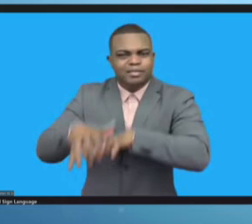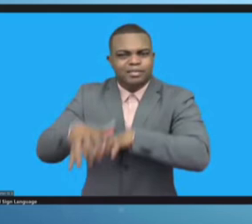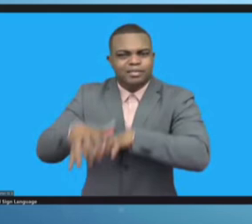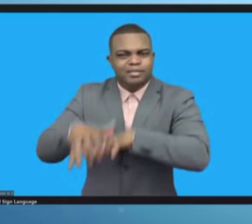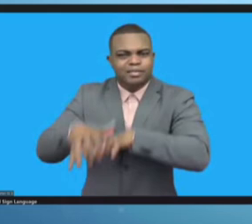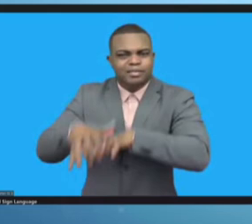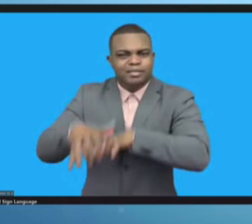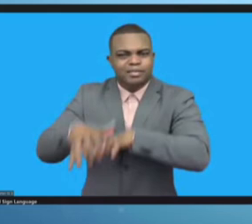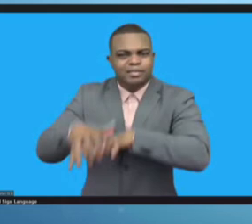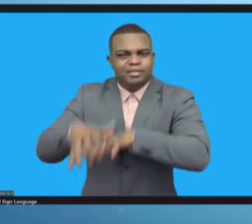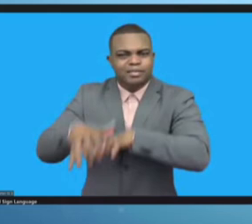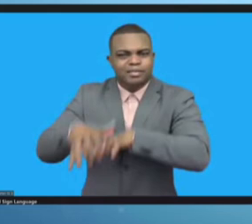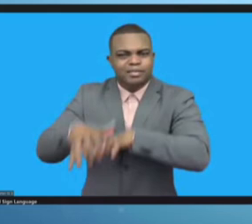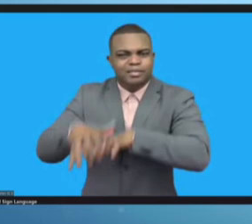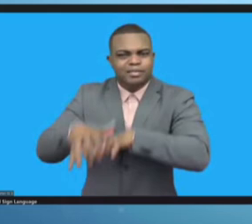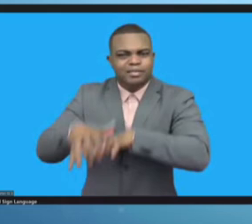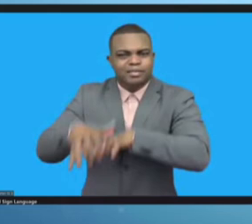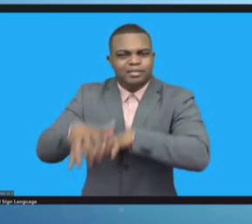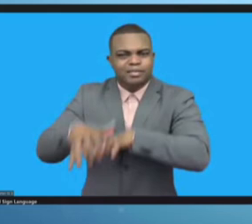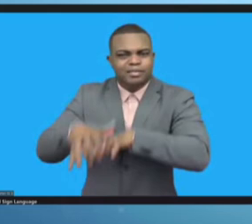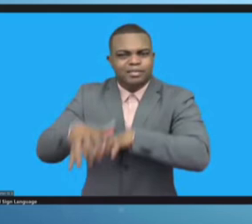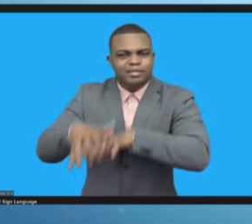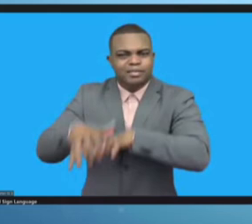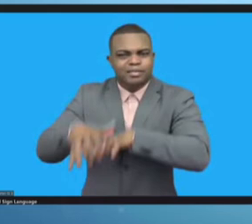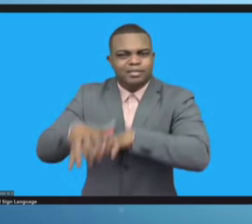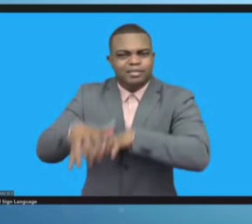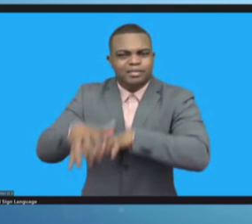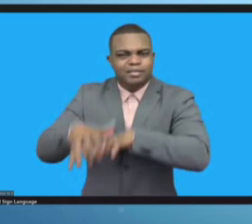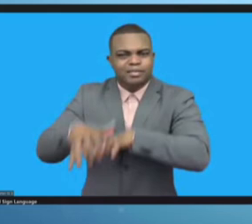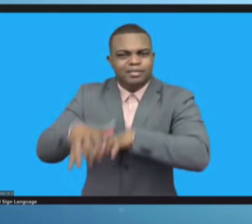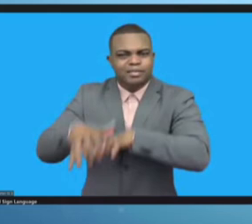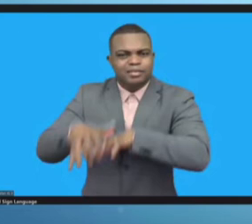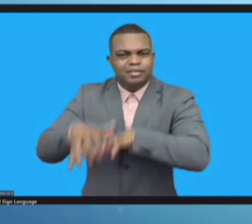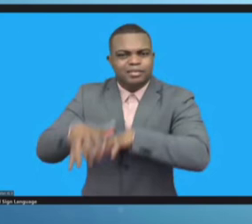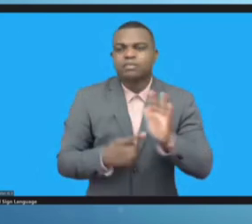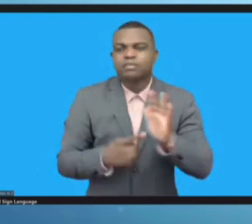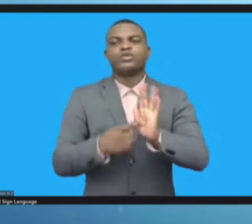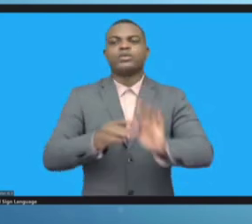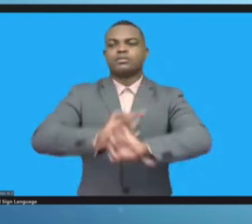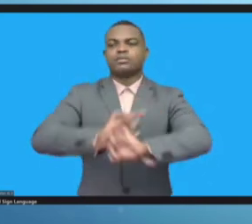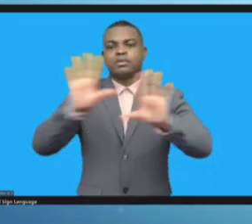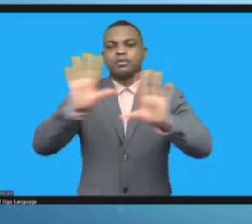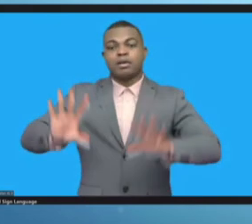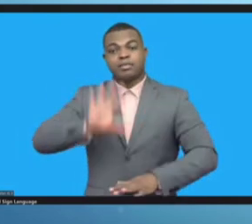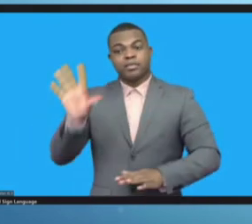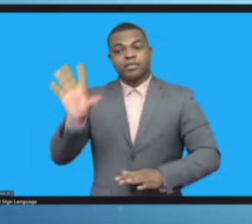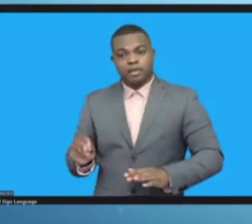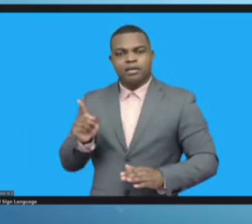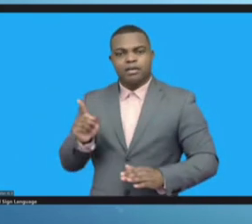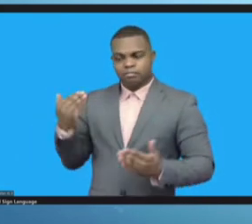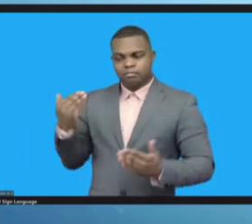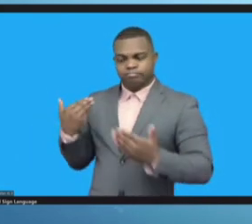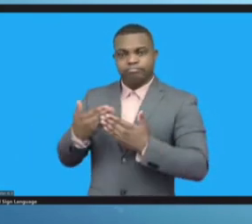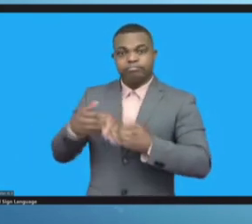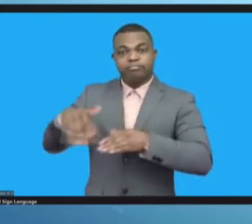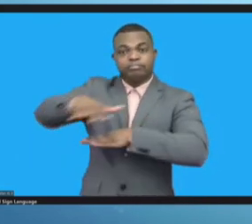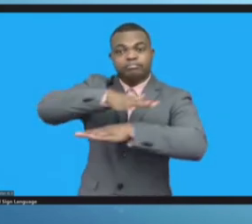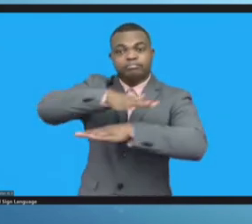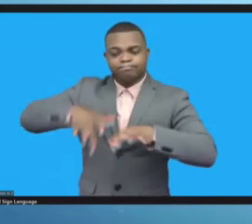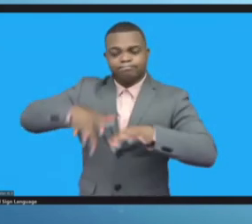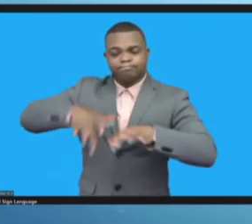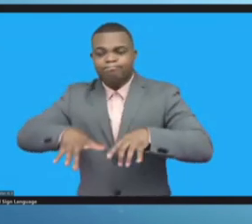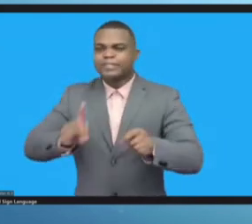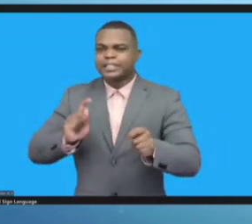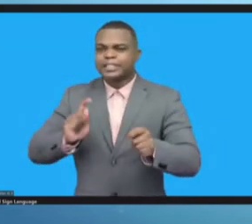de catastrophes naturelles et des crises environnementales. Ces exemples sont l'illustration évidente que le